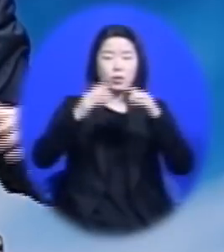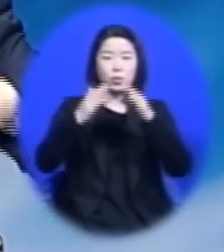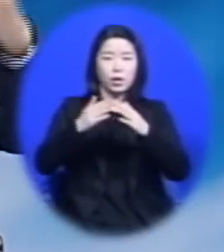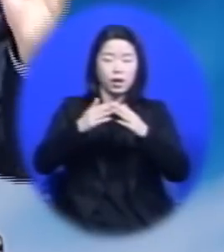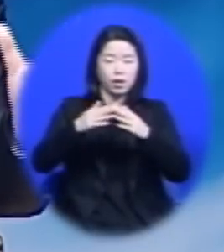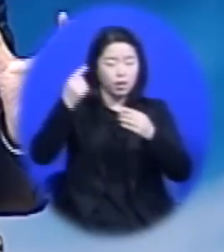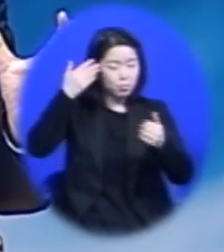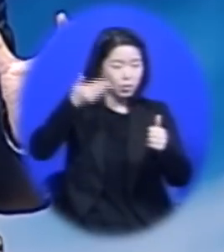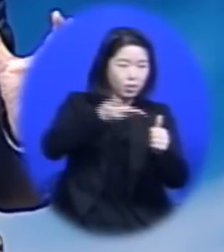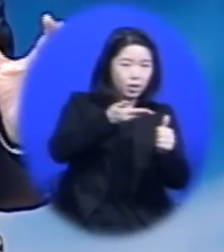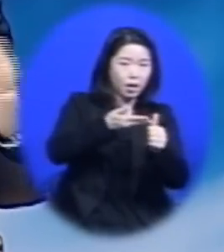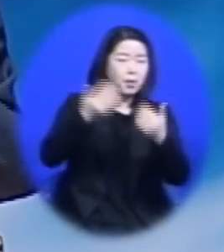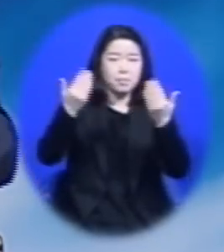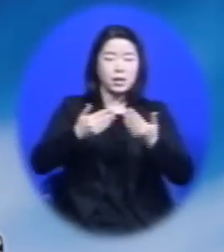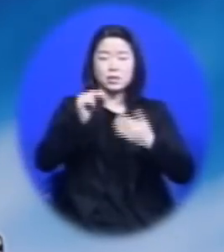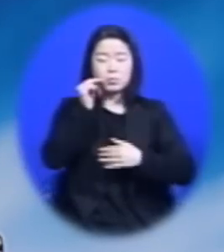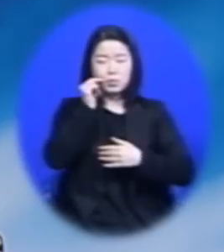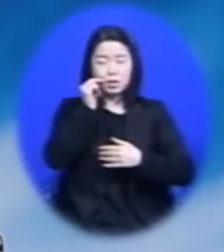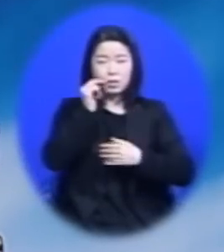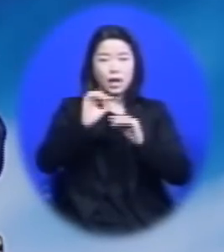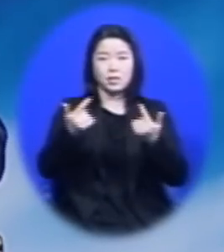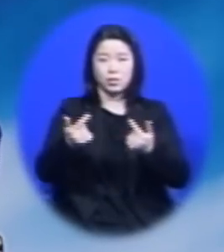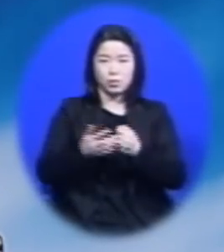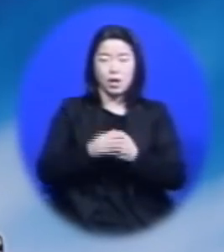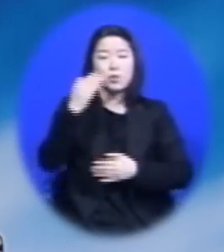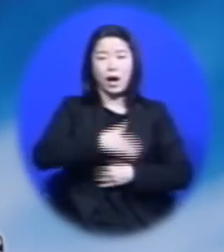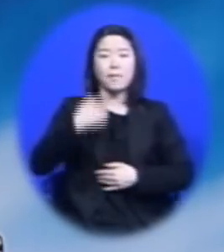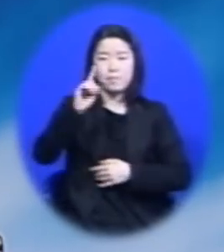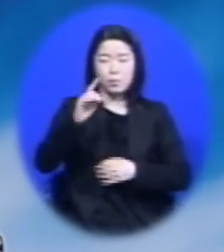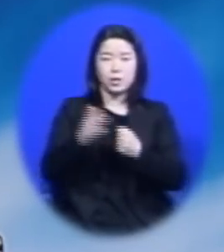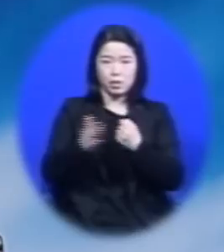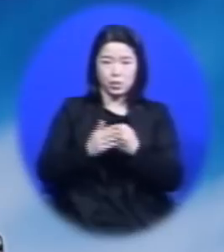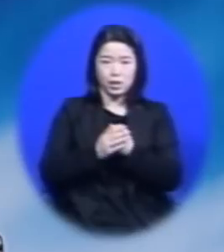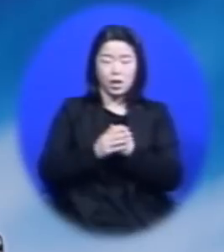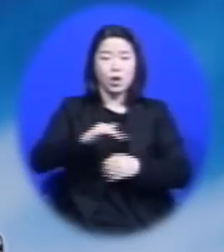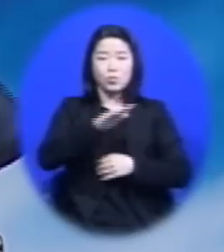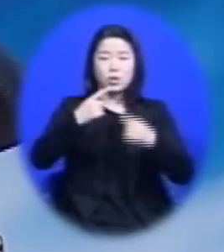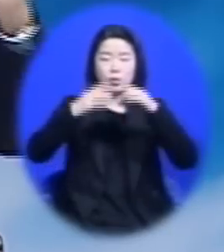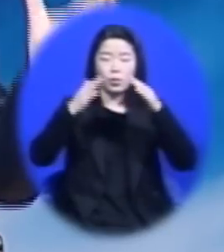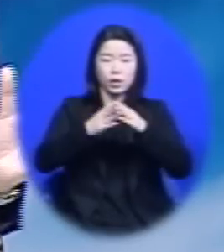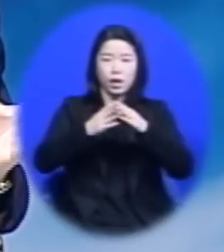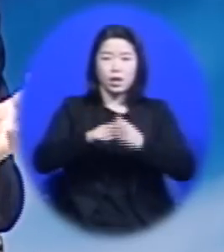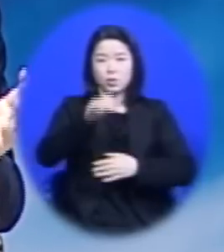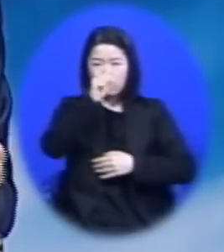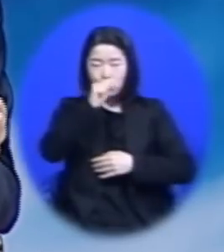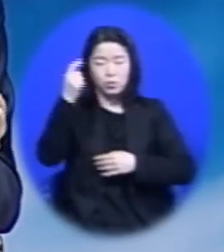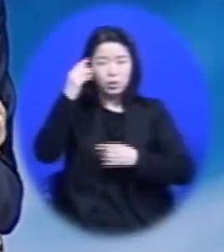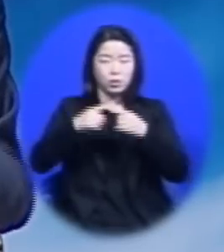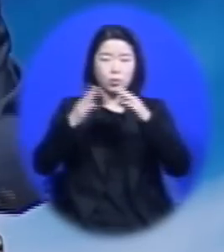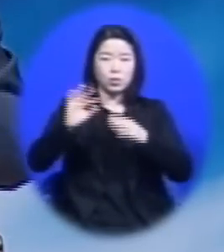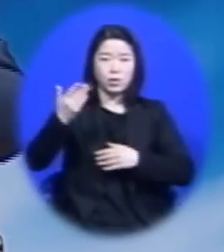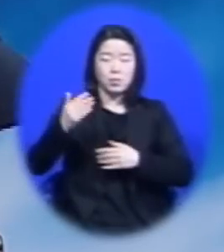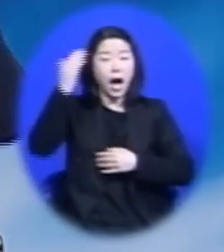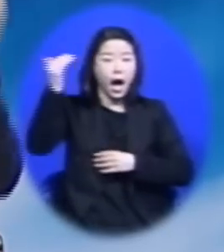없어요 한 몸이니까 선한 목자 교회가 정말 예수님의 기뻐하는 교회가 되면 한국 교회가 영향을 안 받을 수가